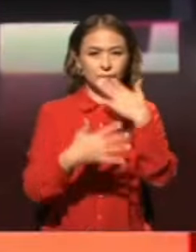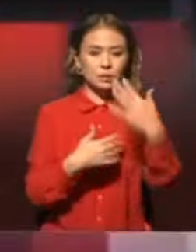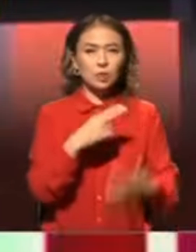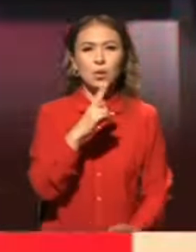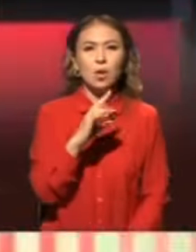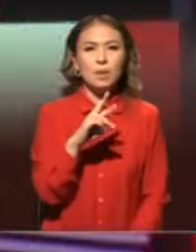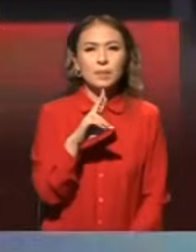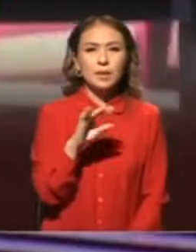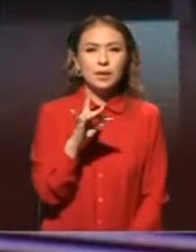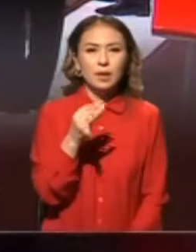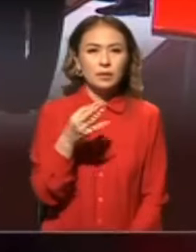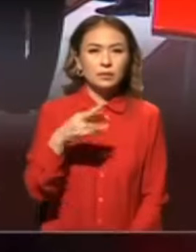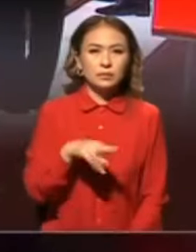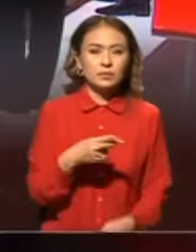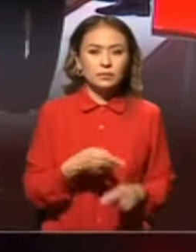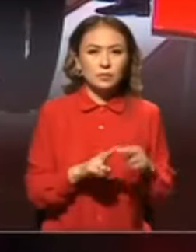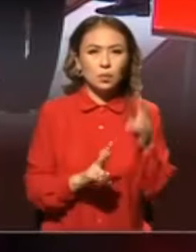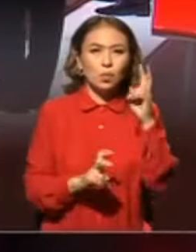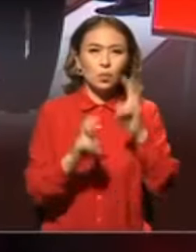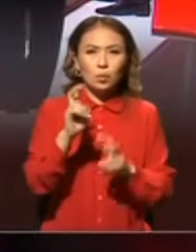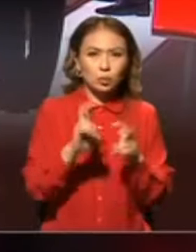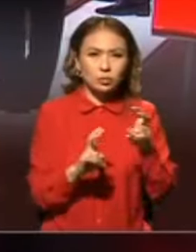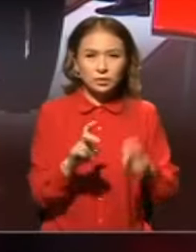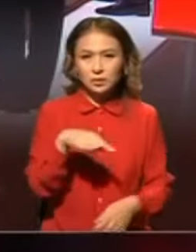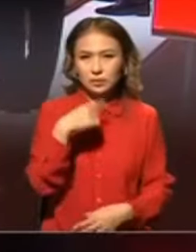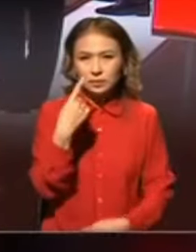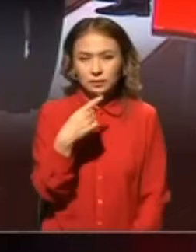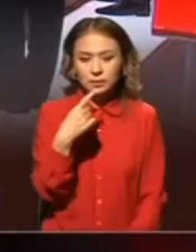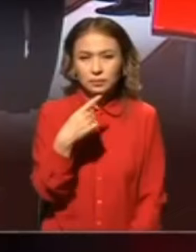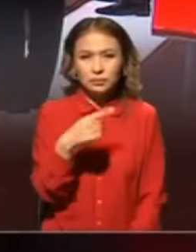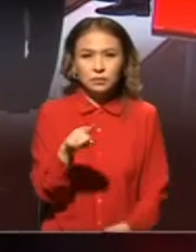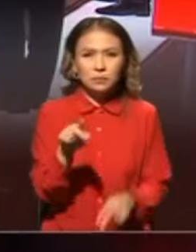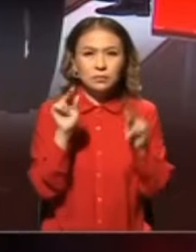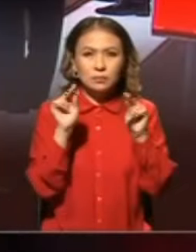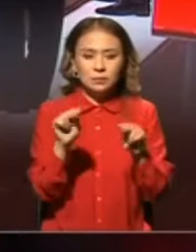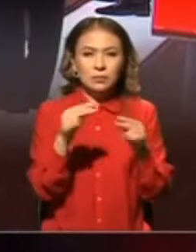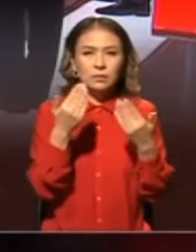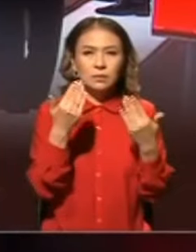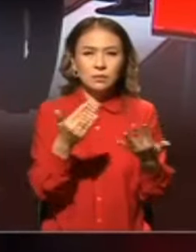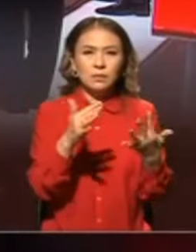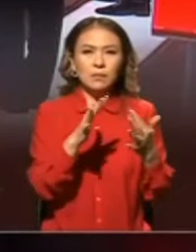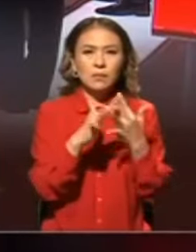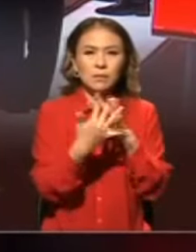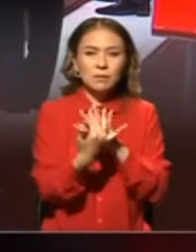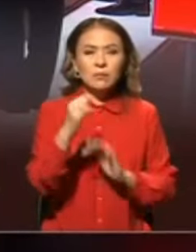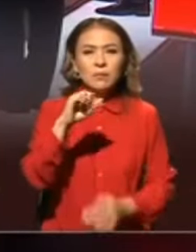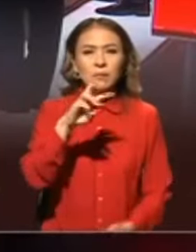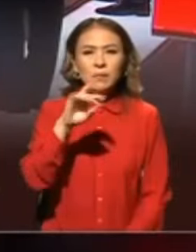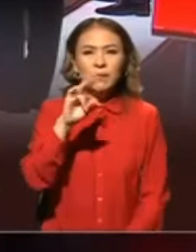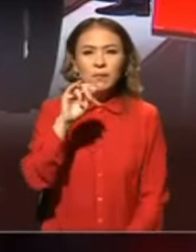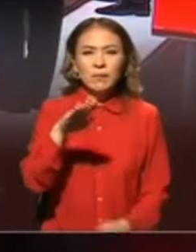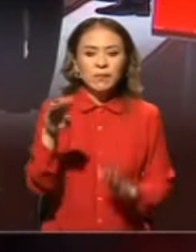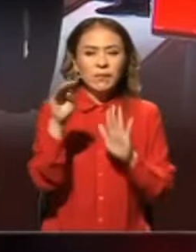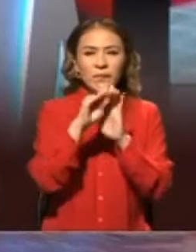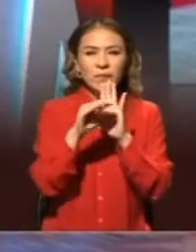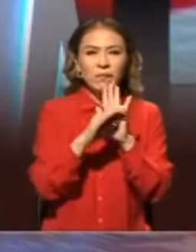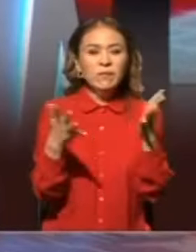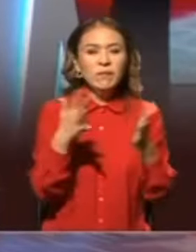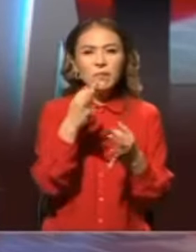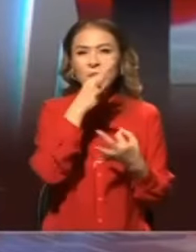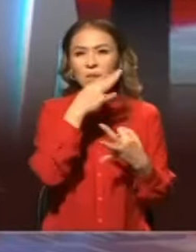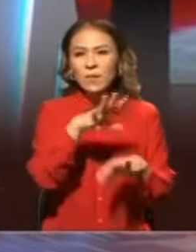дейді, бұл кісілер өндірістік кооперативті айтады. Шын мәнісі деген кезде бұл ауыл аманаты бағдарламасы қай